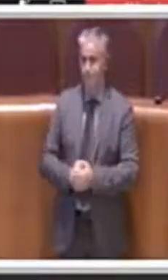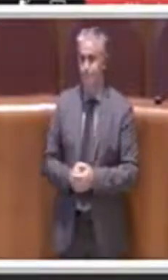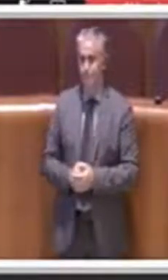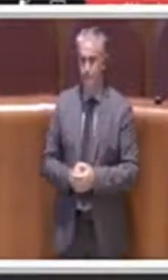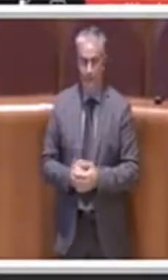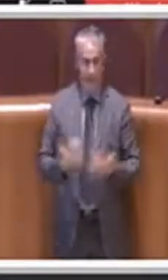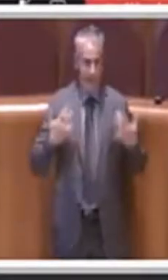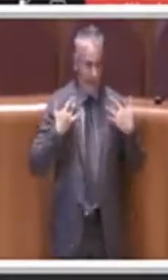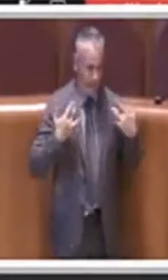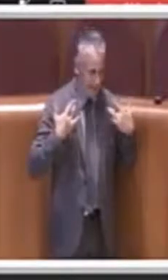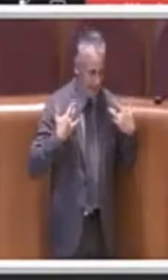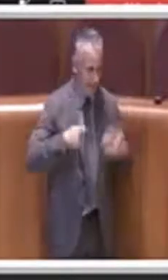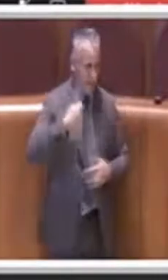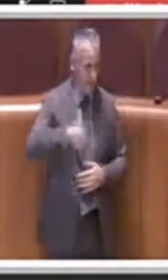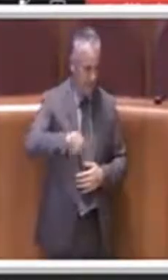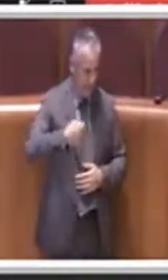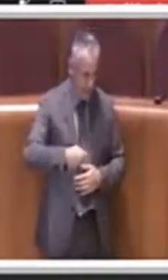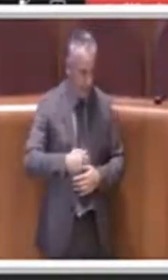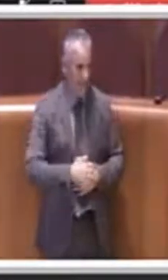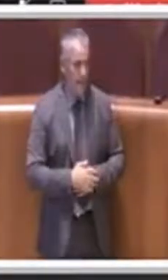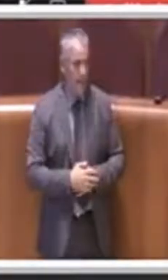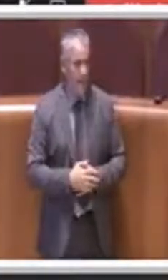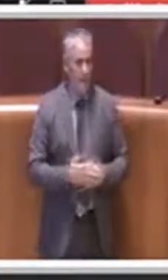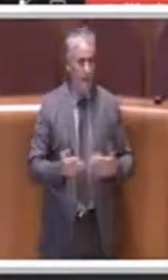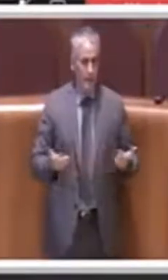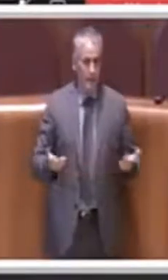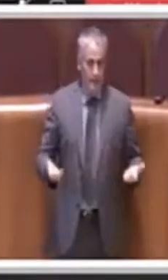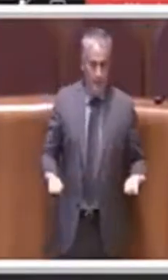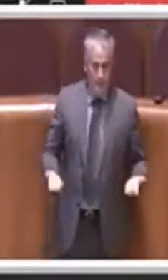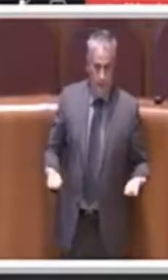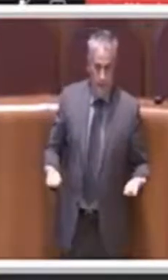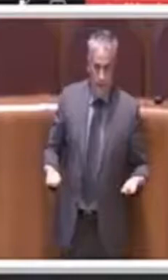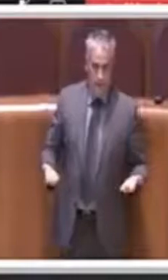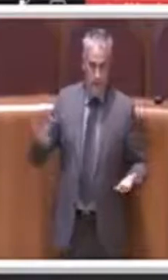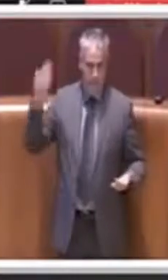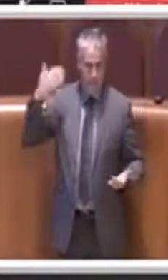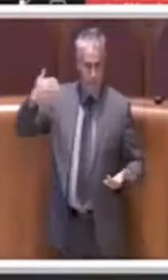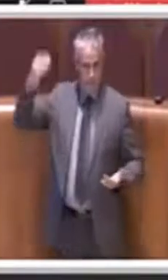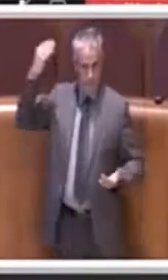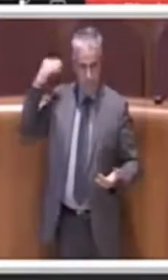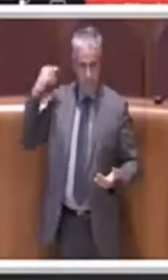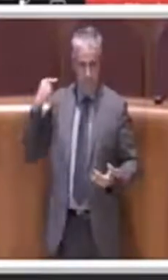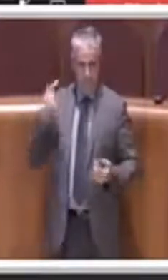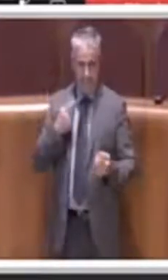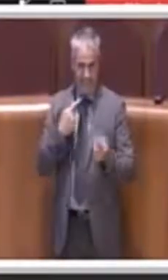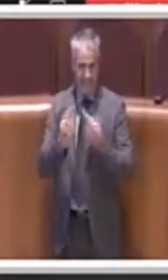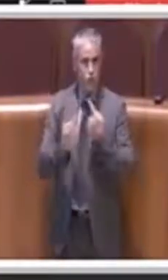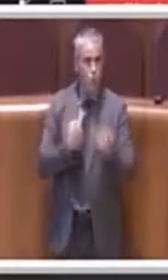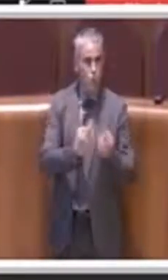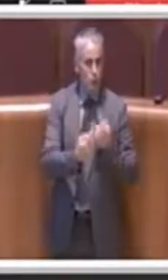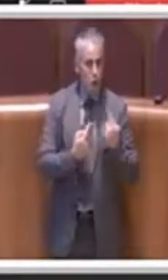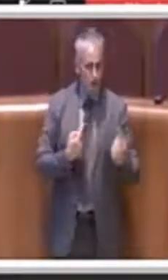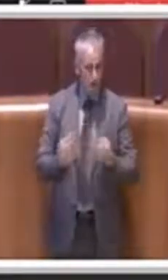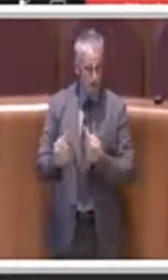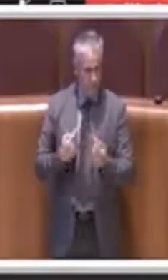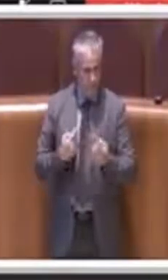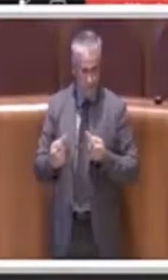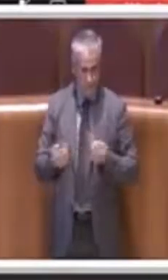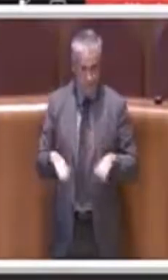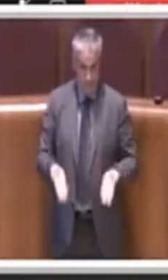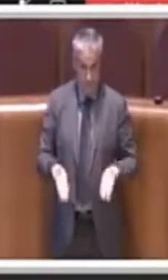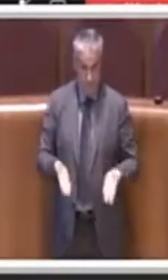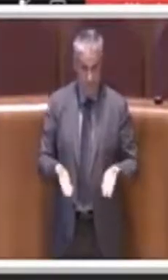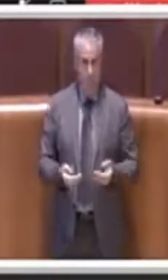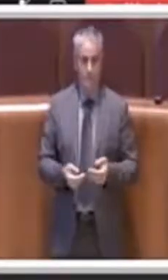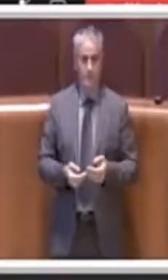Grazie Presidente. Allora, nel corso della discussione che insomma si sta svolgendo